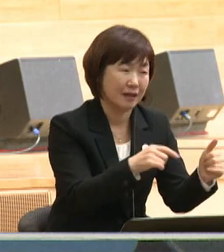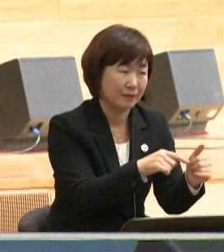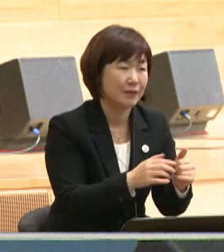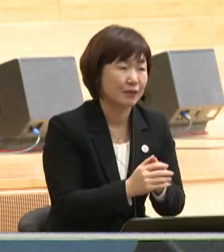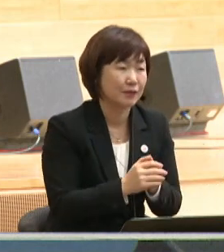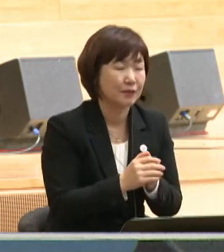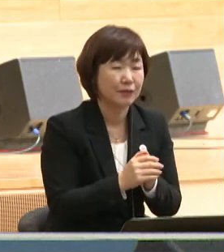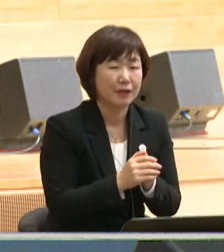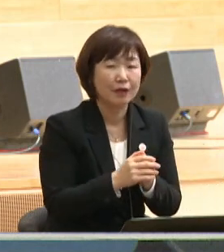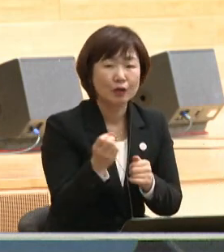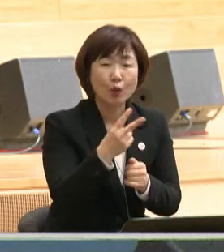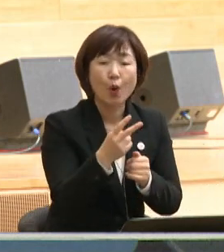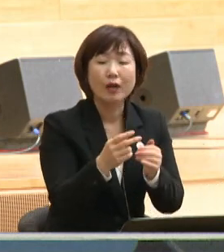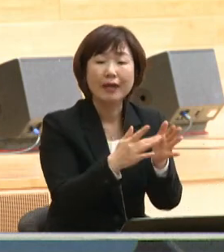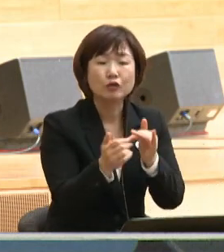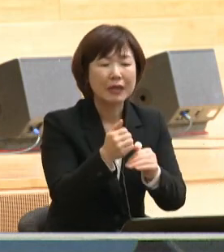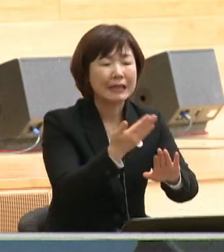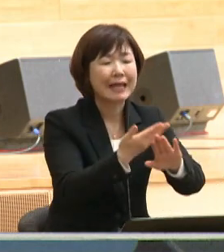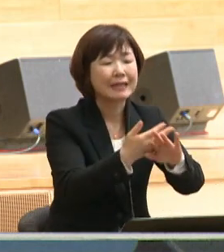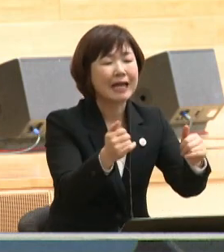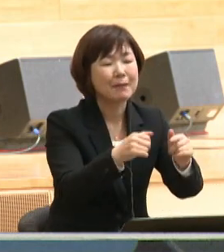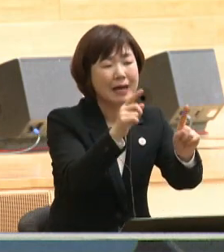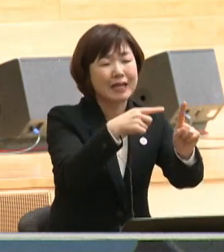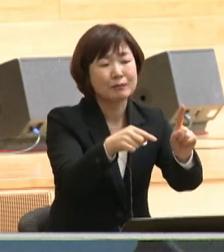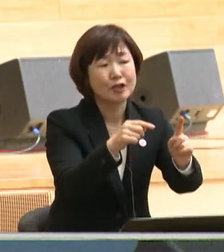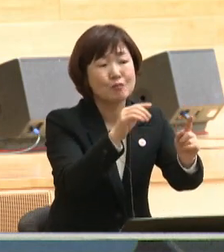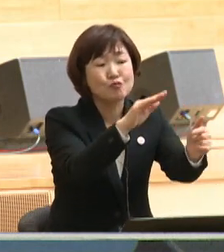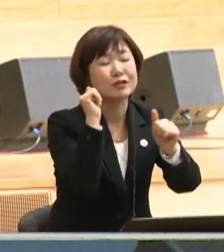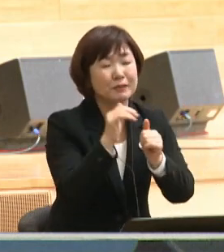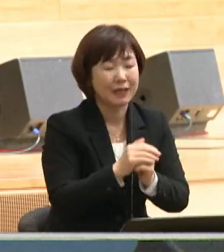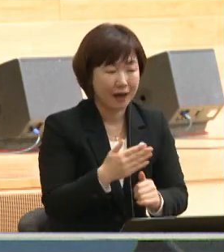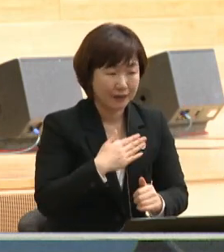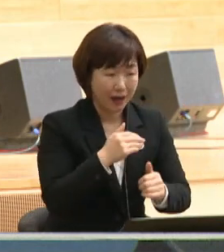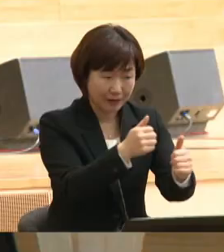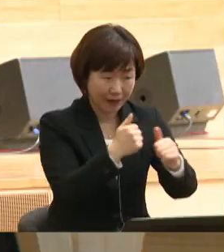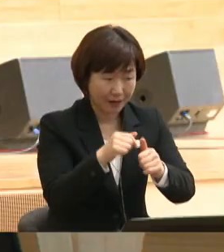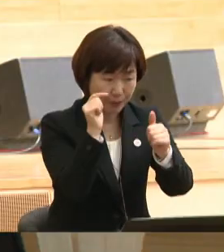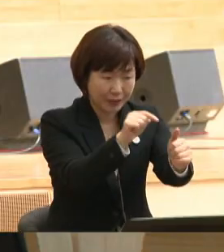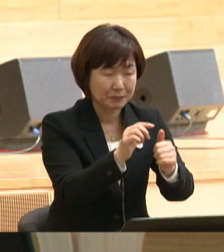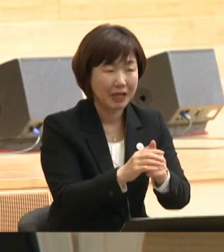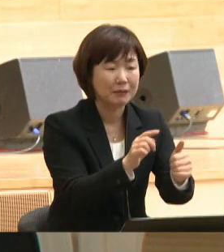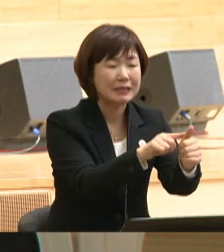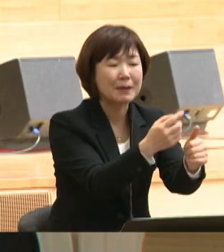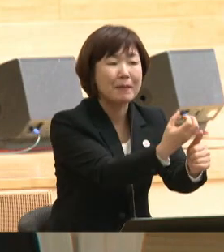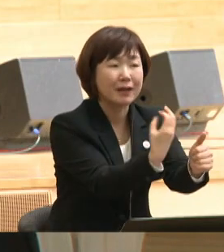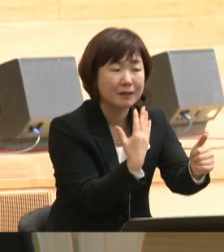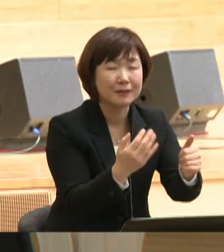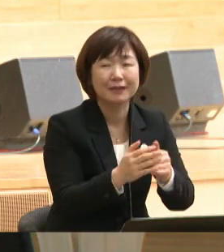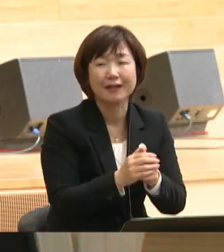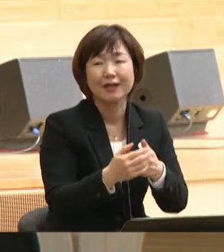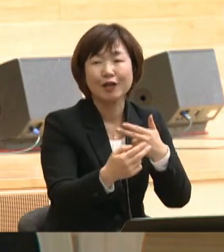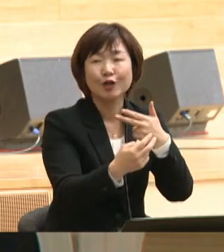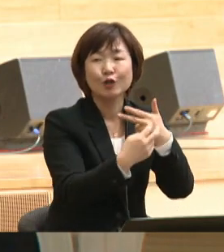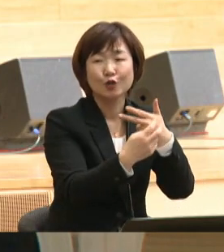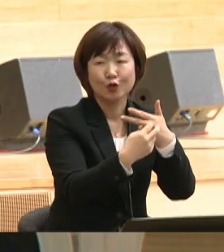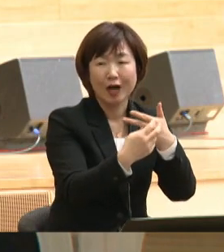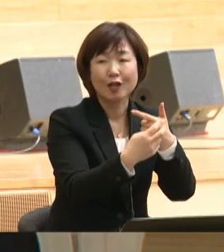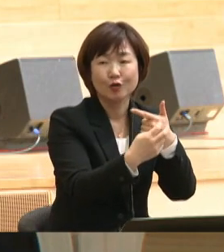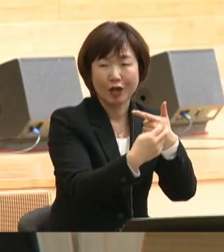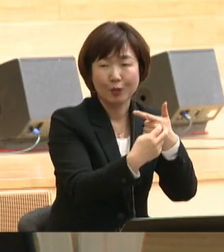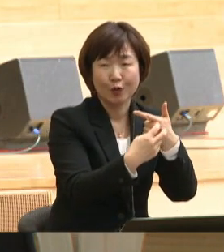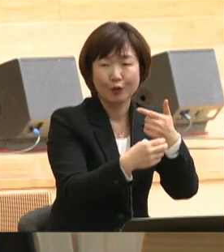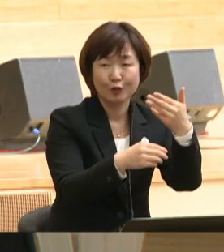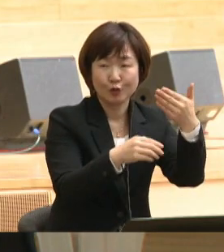예수님이 또 다른 사람에게 물으셨습니다 나를 따르라 이번에는 이렇게 응답하는데요 누가복음 9장 61절 함께